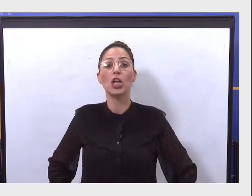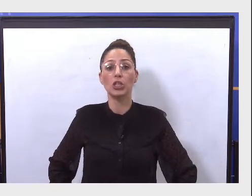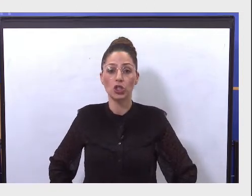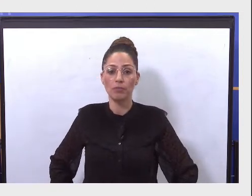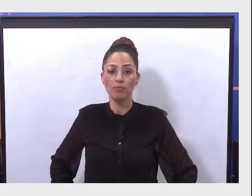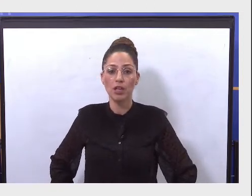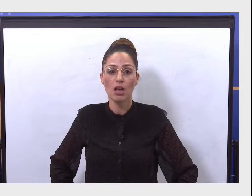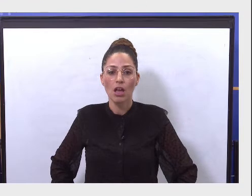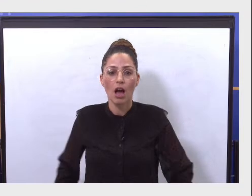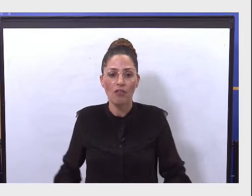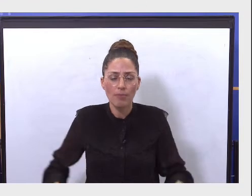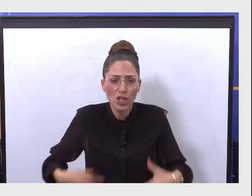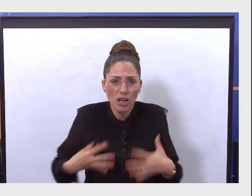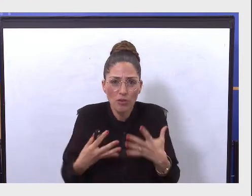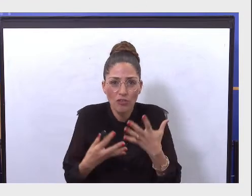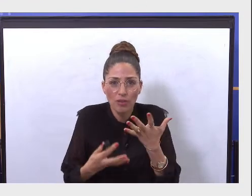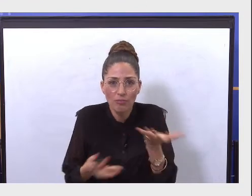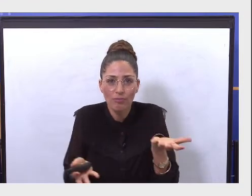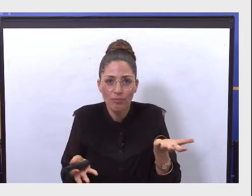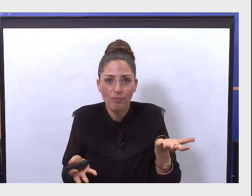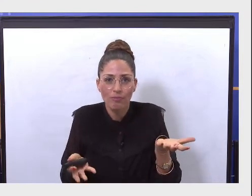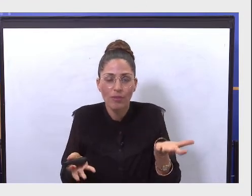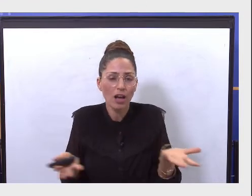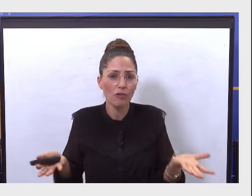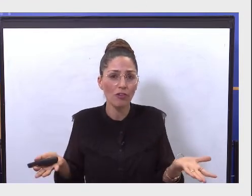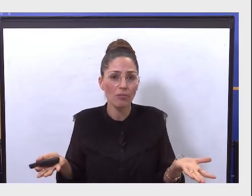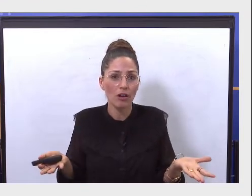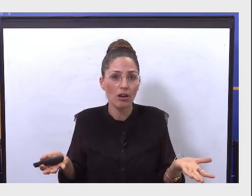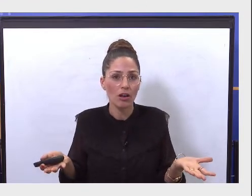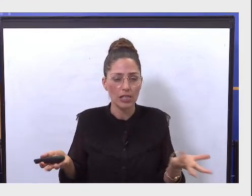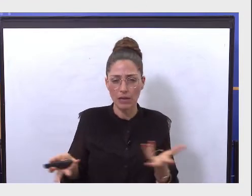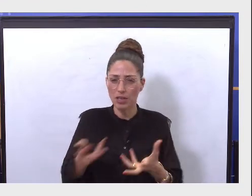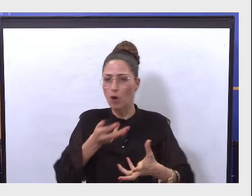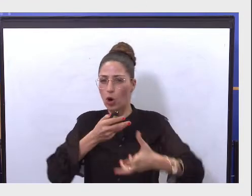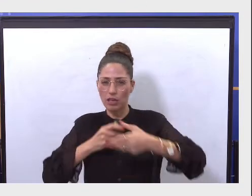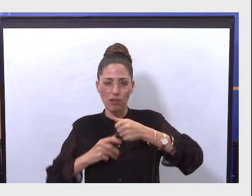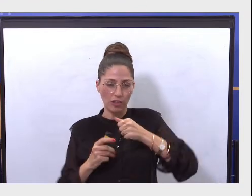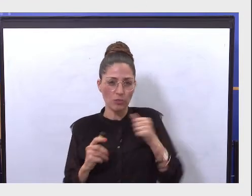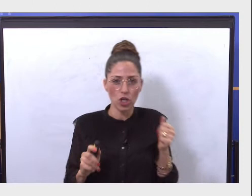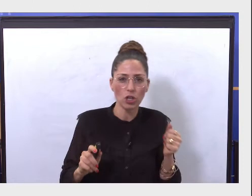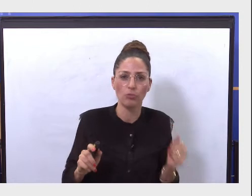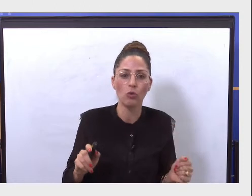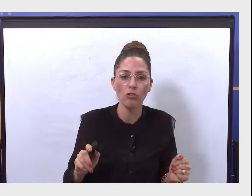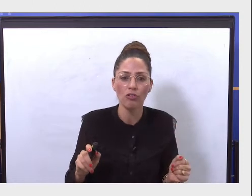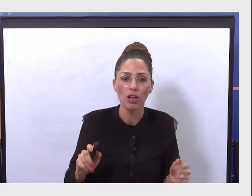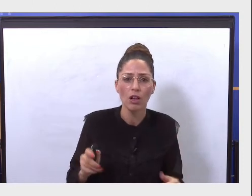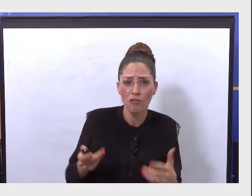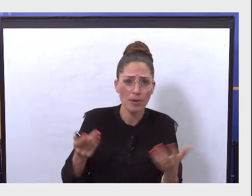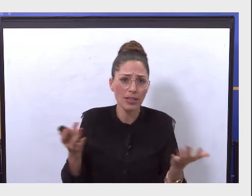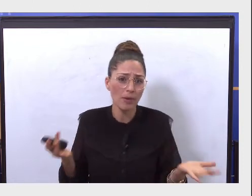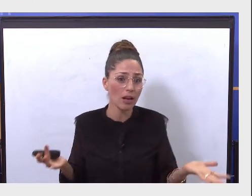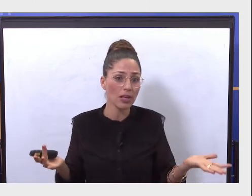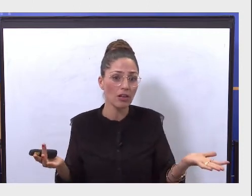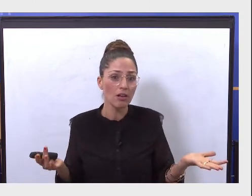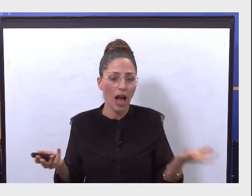צורה של אנשים, אבל מה יש להם בפנים? ענפים. האם זה כמו העורקים והורידים שיש לנו בגוף?